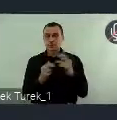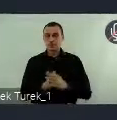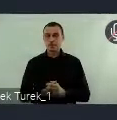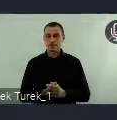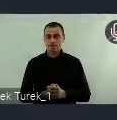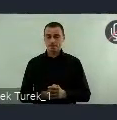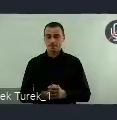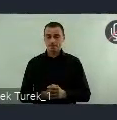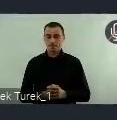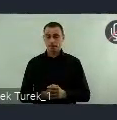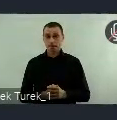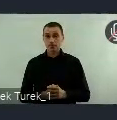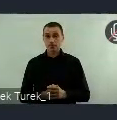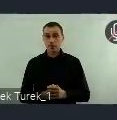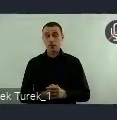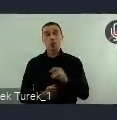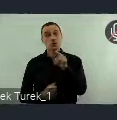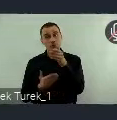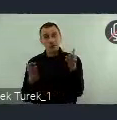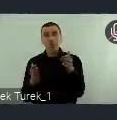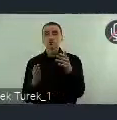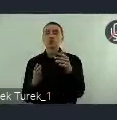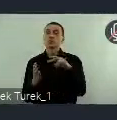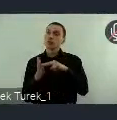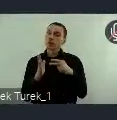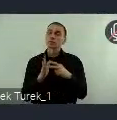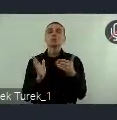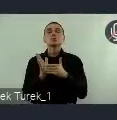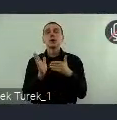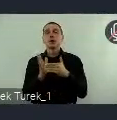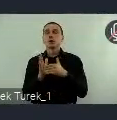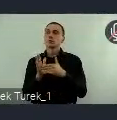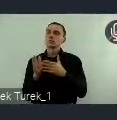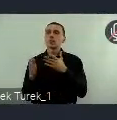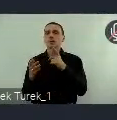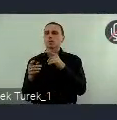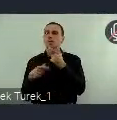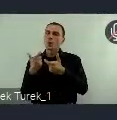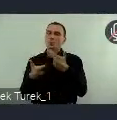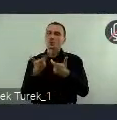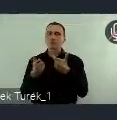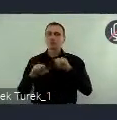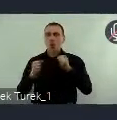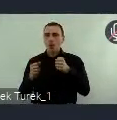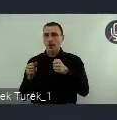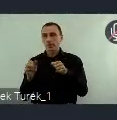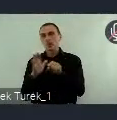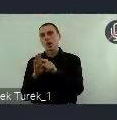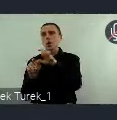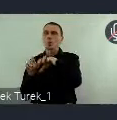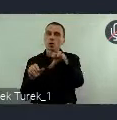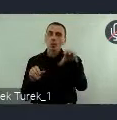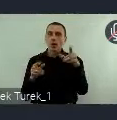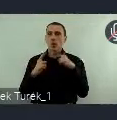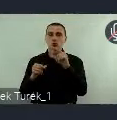wy zawsze będziecie decydować swoich działaniach cofam jest potrzebne do kogo kierujecie swoje działania jakie źródła jakie